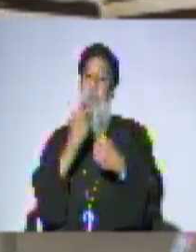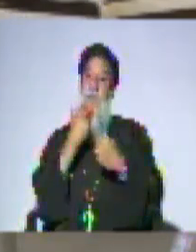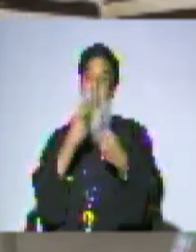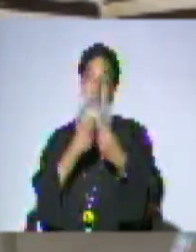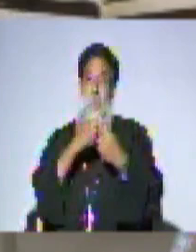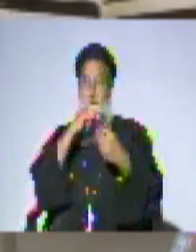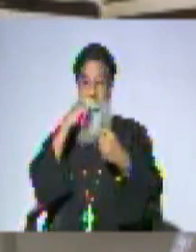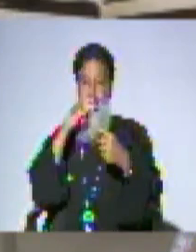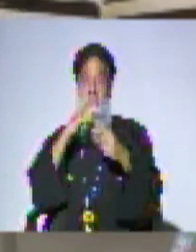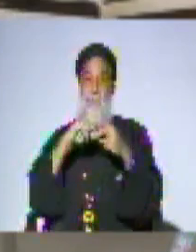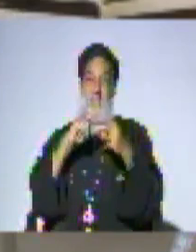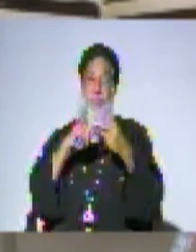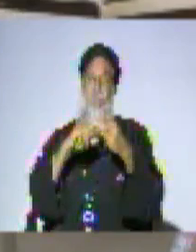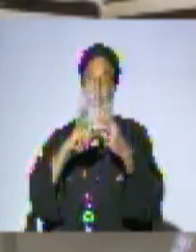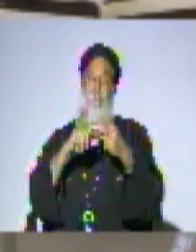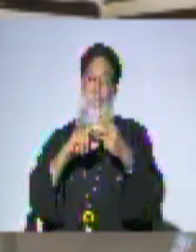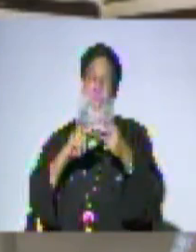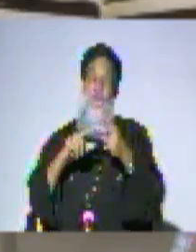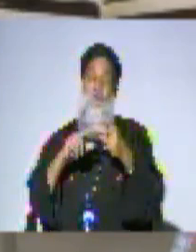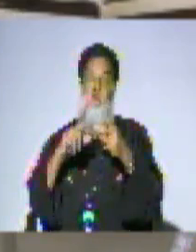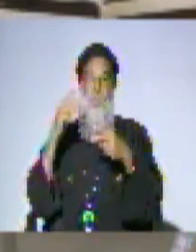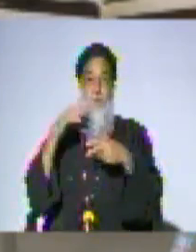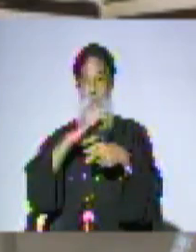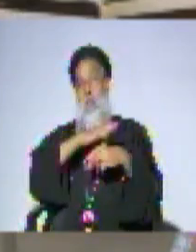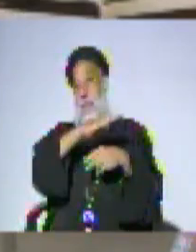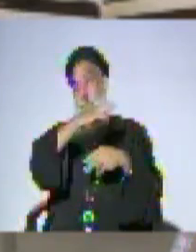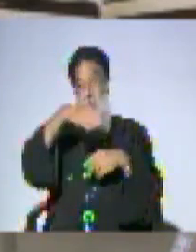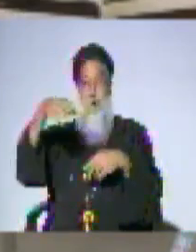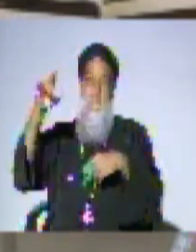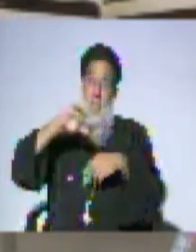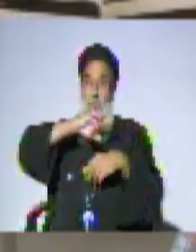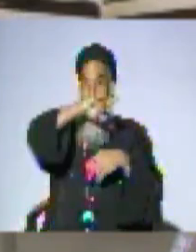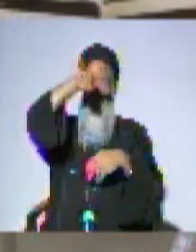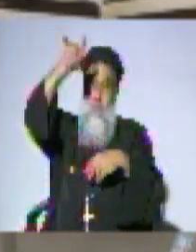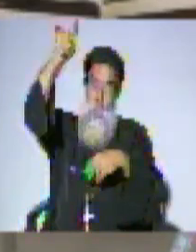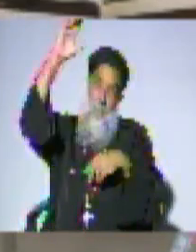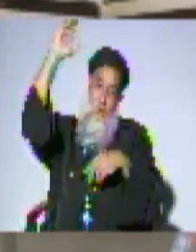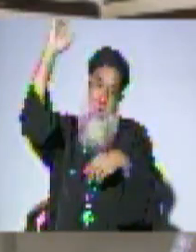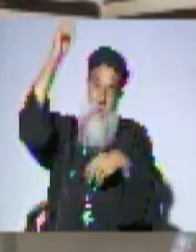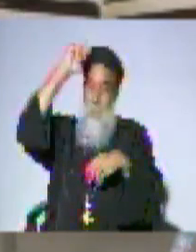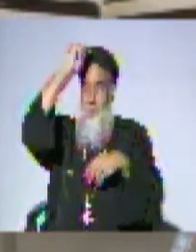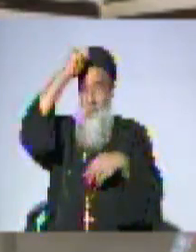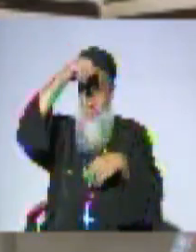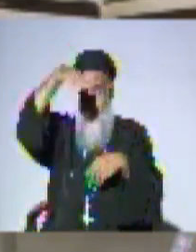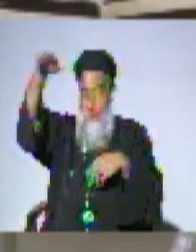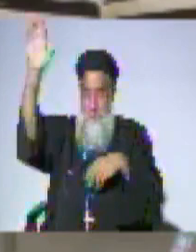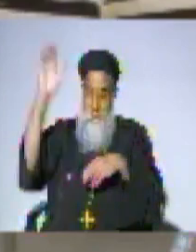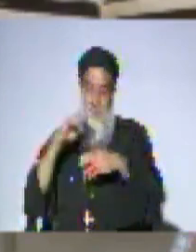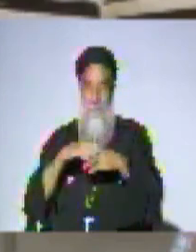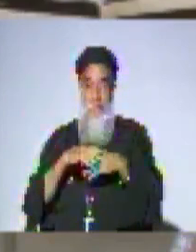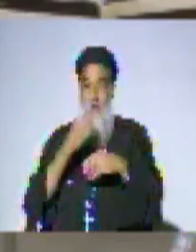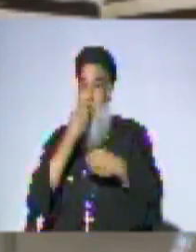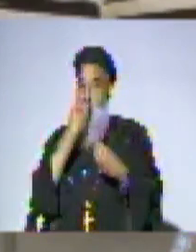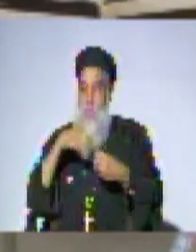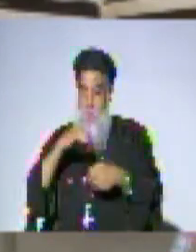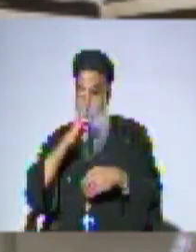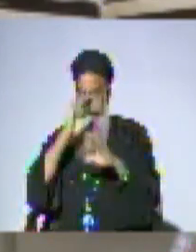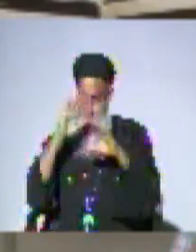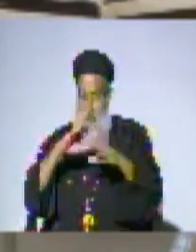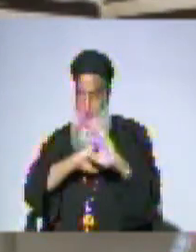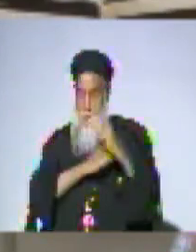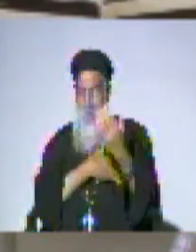بعض. طبعا ده في المجتمع الغربي يعني مش عندنا هنا. الناس الشرقيين عندهم إيمان